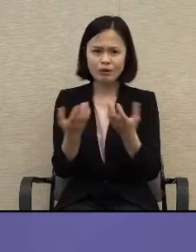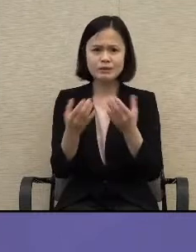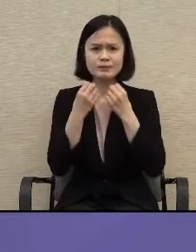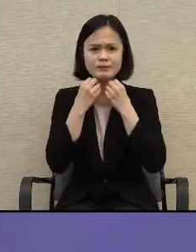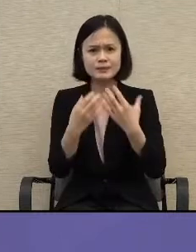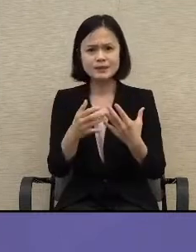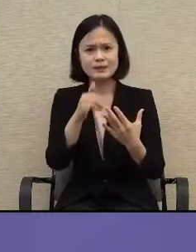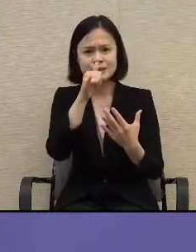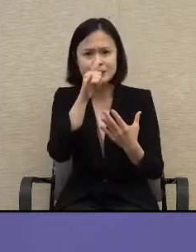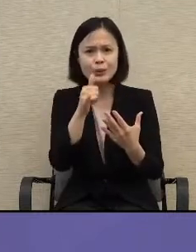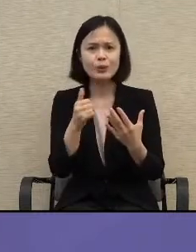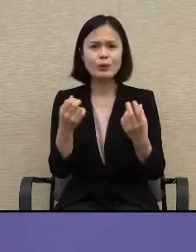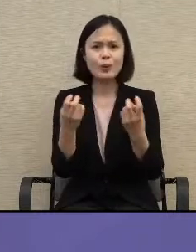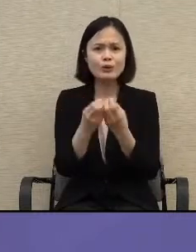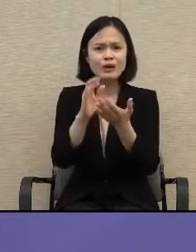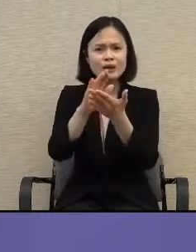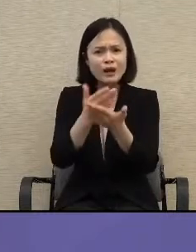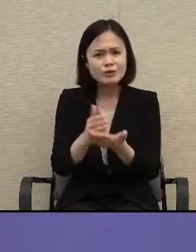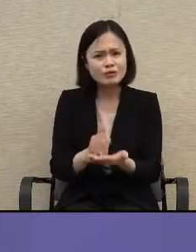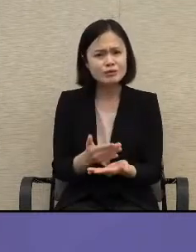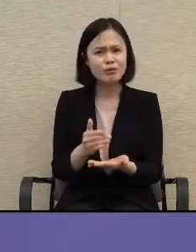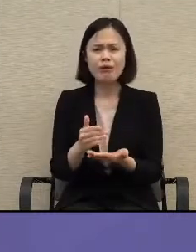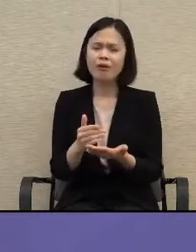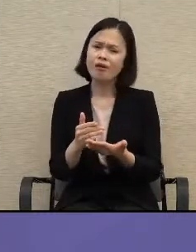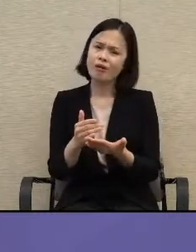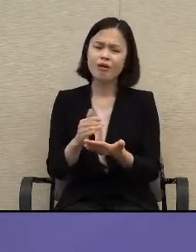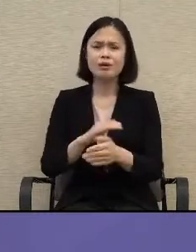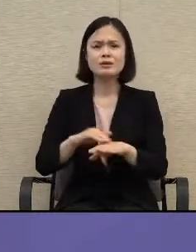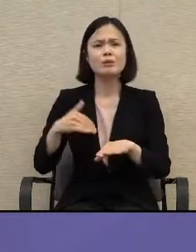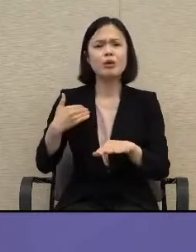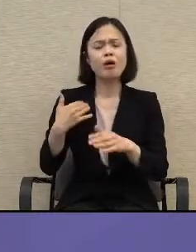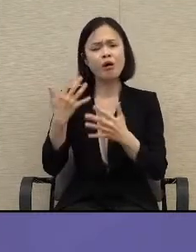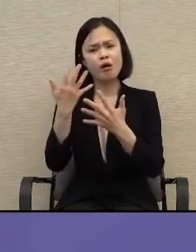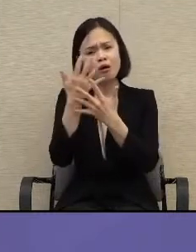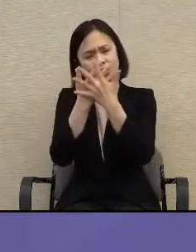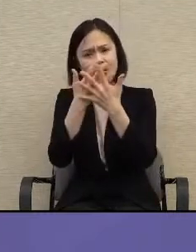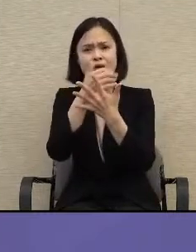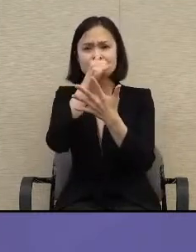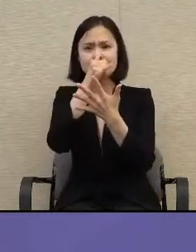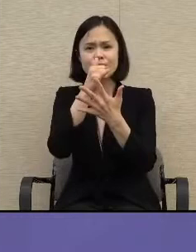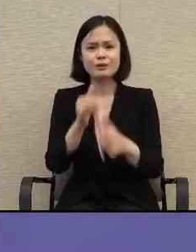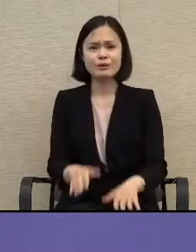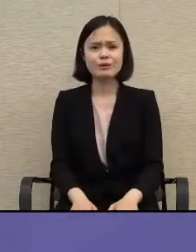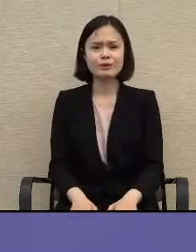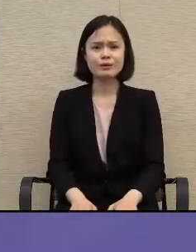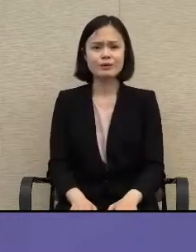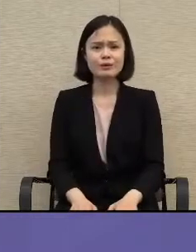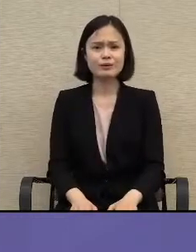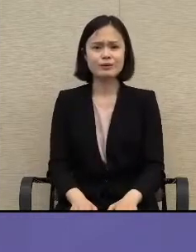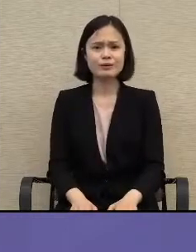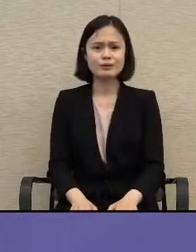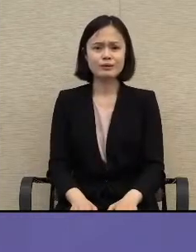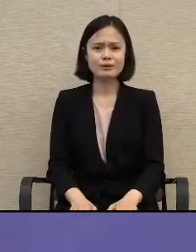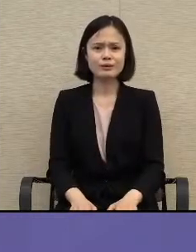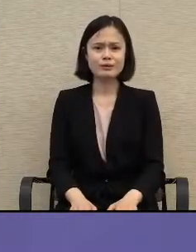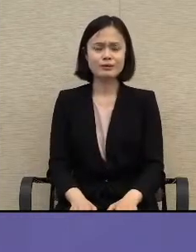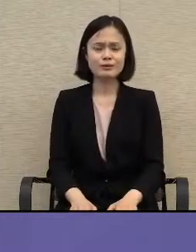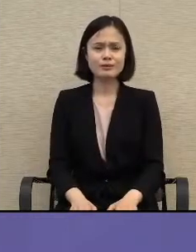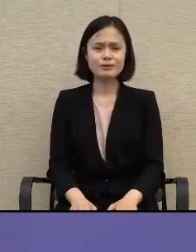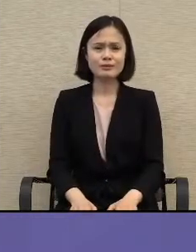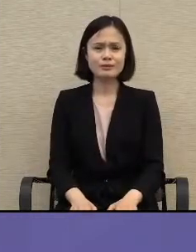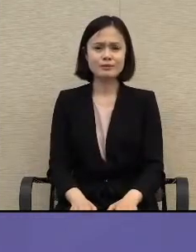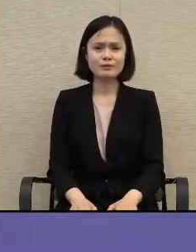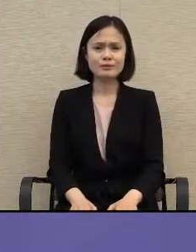그런 문제점들을 경험하고 있는데요. 그래서 아까 현진 교수님도 깔때기란 표현을 해주셨고 저도 그 용어를 자주 사용하고